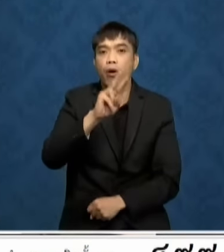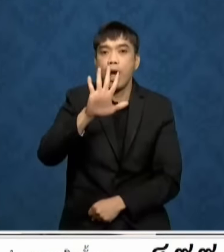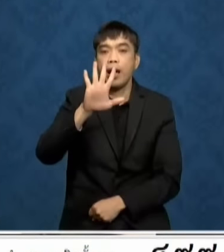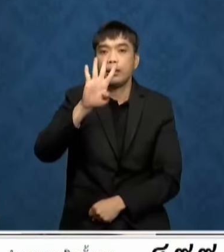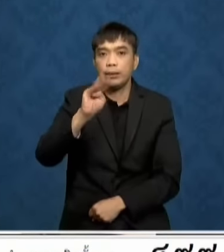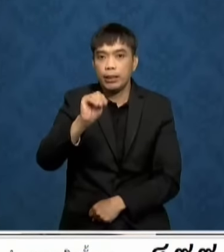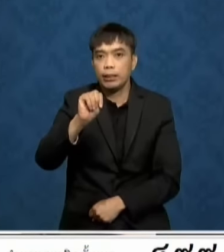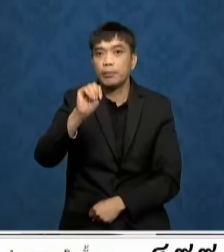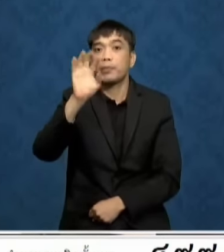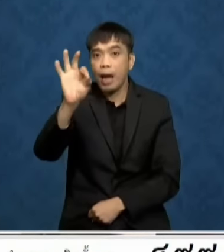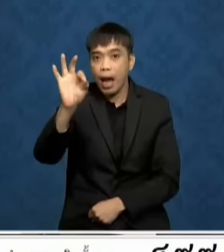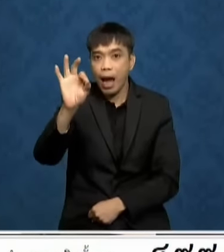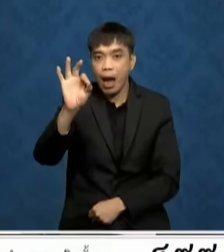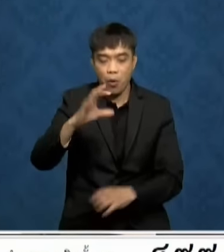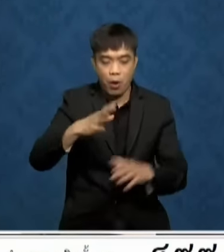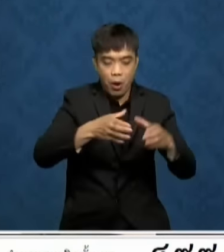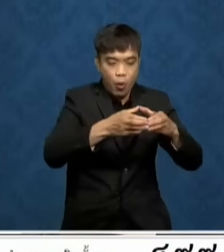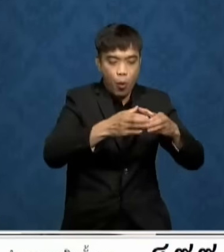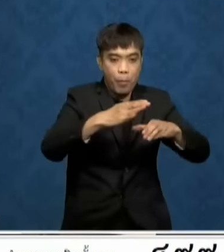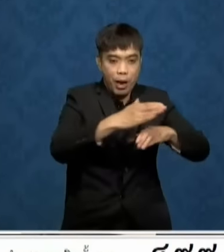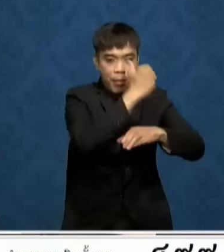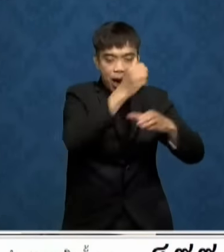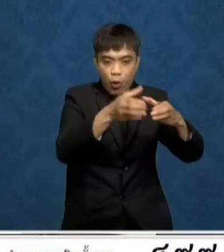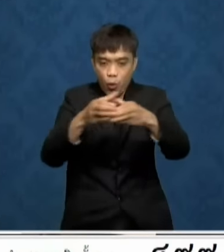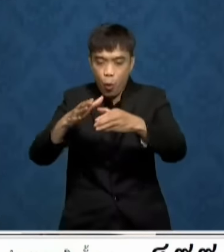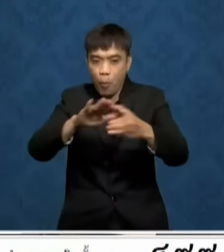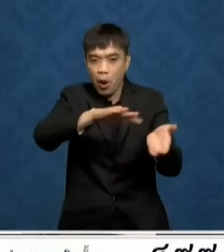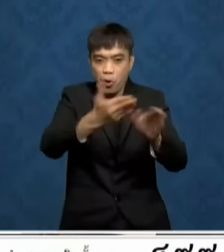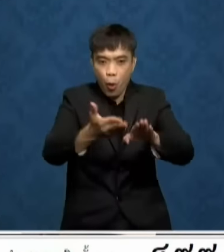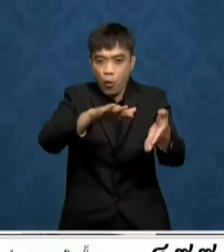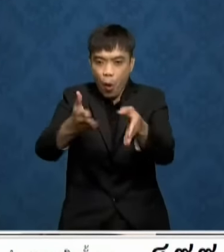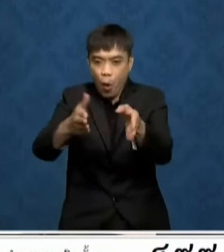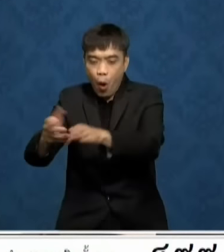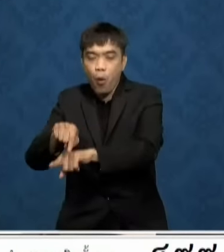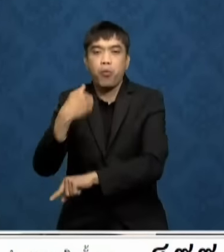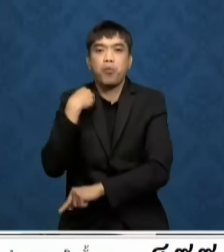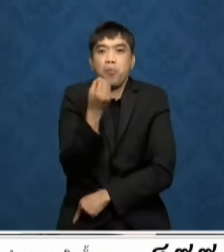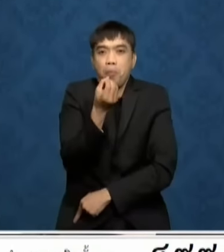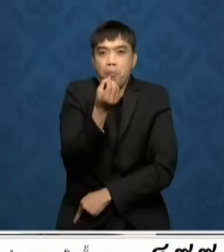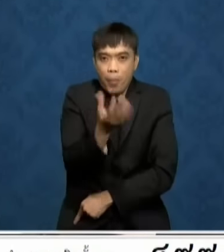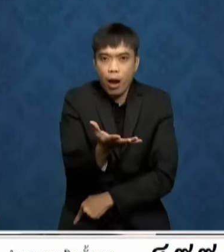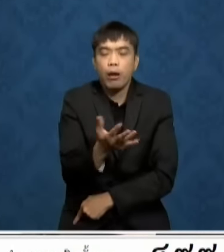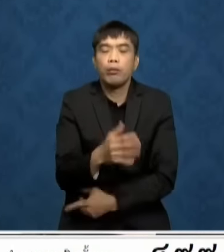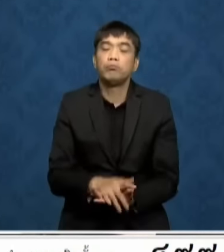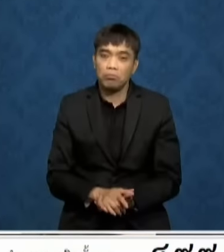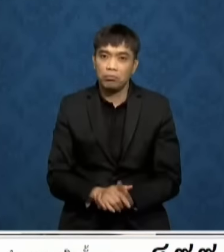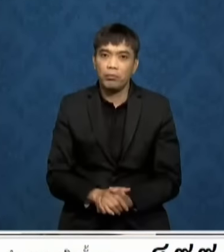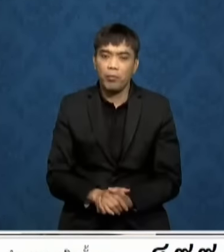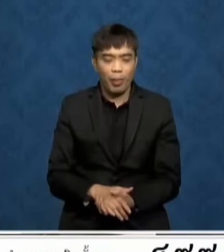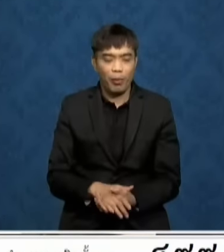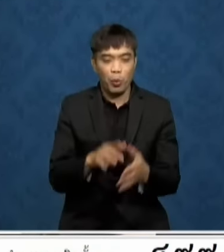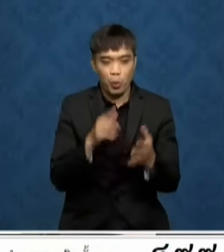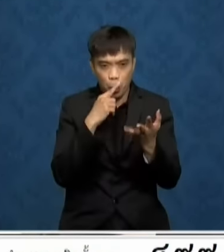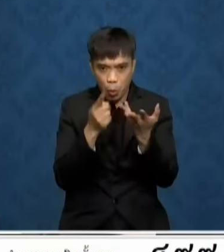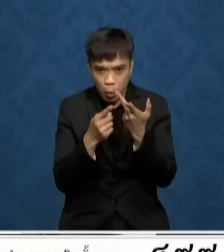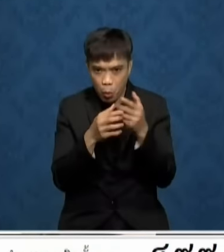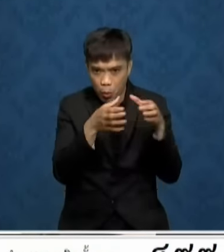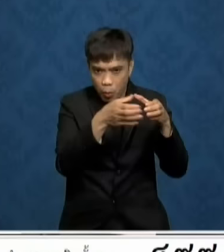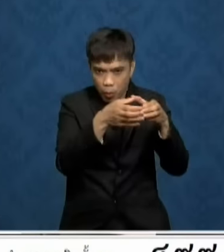เรื่องชินตานับเฉพาะพรรคการเมืองที่มีสมาชิกที่มีสมาชิกสภาผู้แทนราษฎรอยู่ในสภานะคะก็นับรวมได้ถึง5พรรค